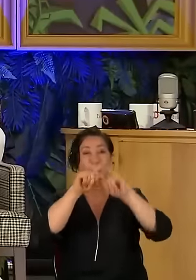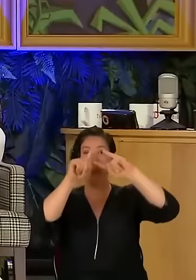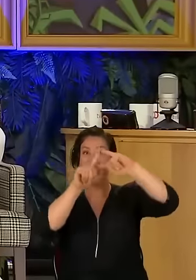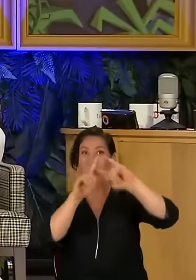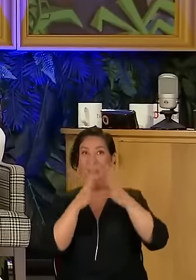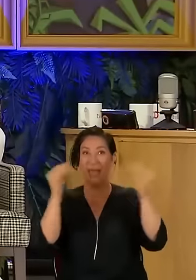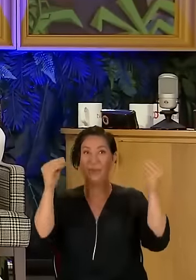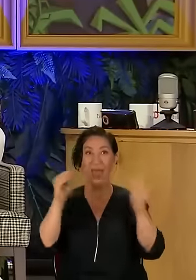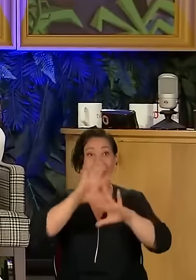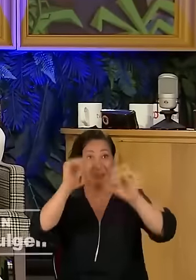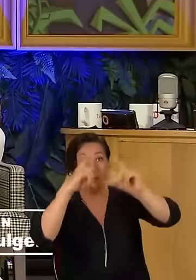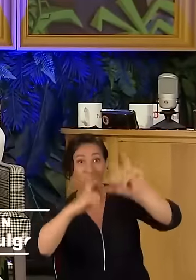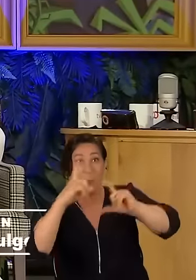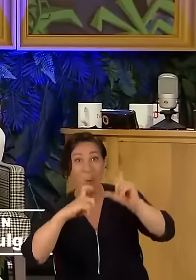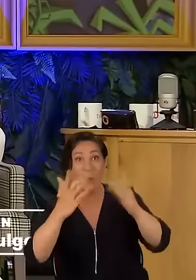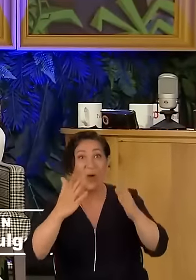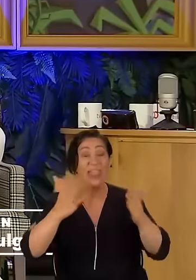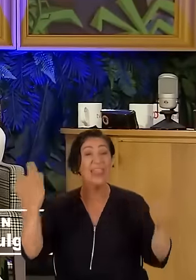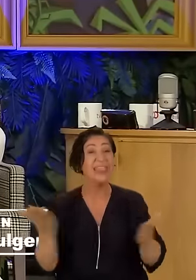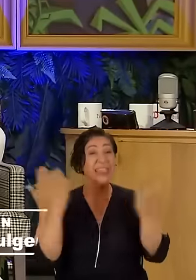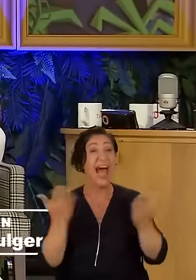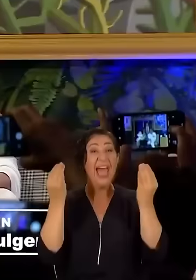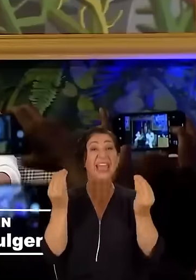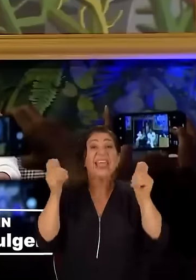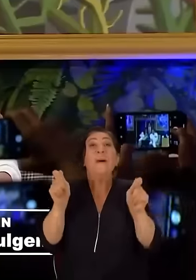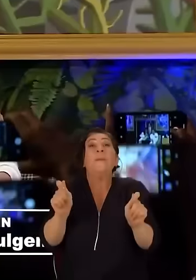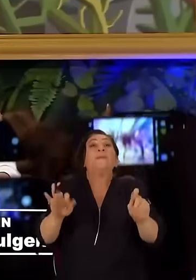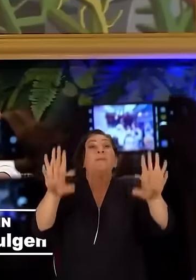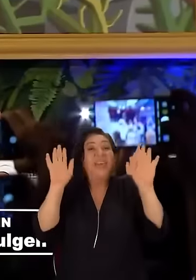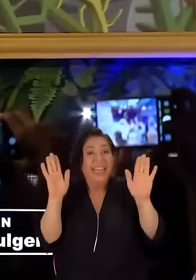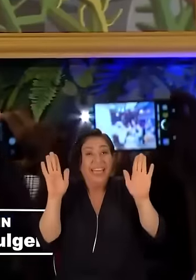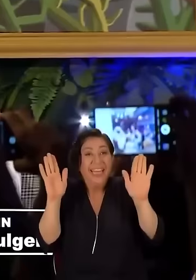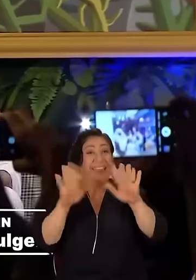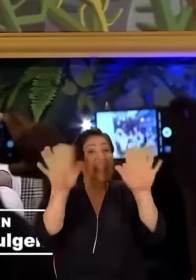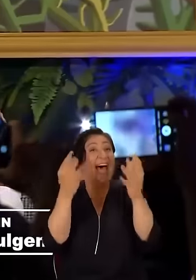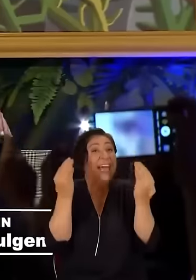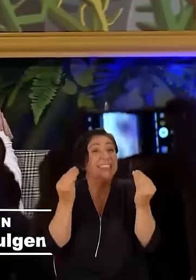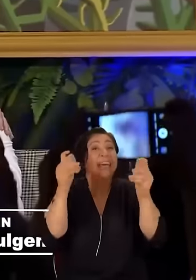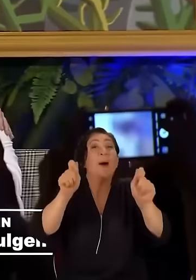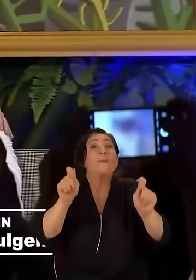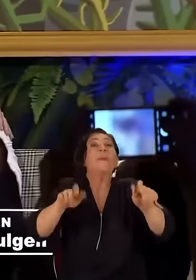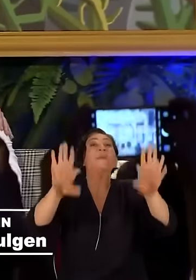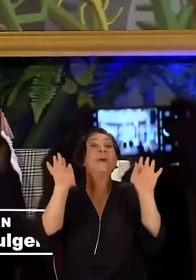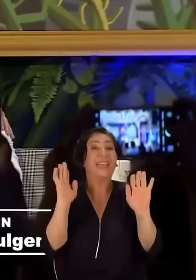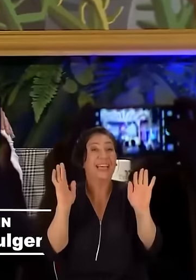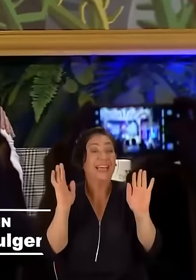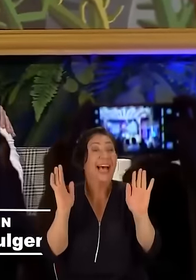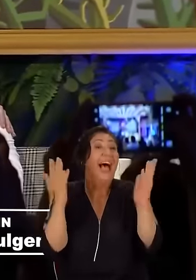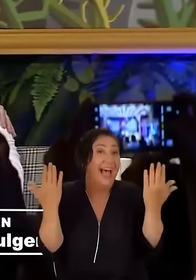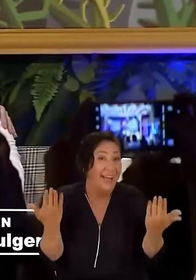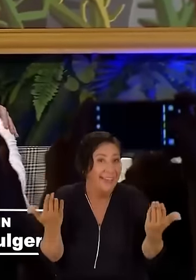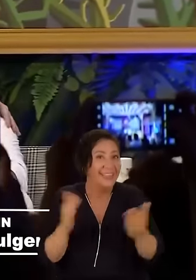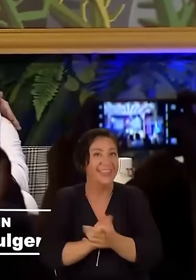gitti. Herkes çekiyor mu? Daha iyisi yapılmadı. Daha iyisi yapılmadı.